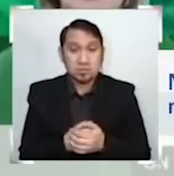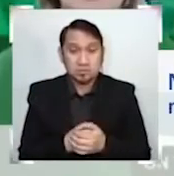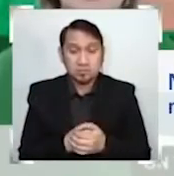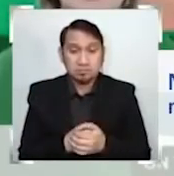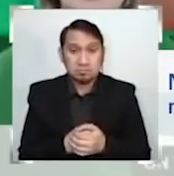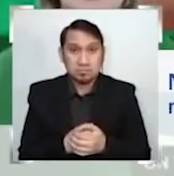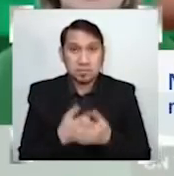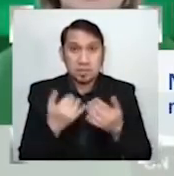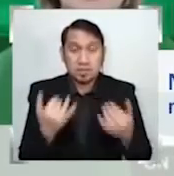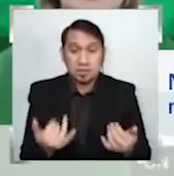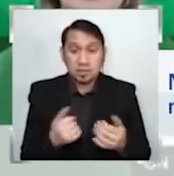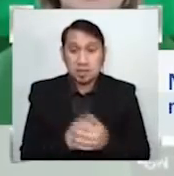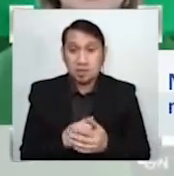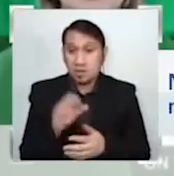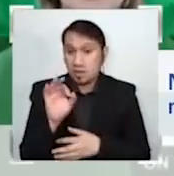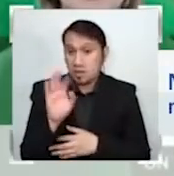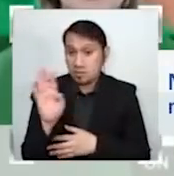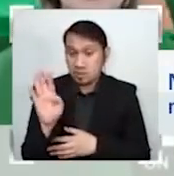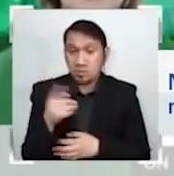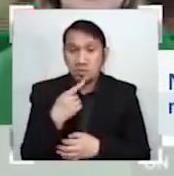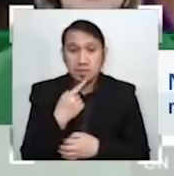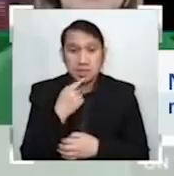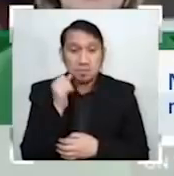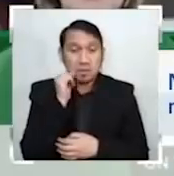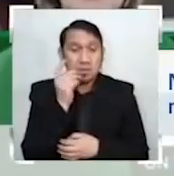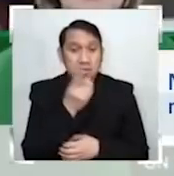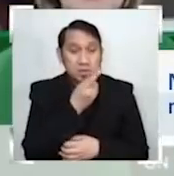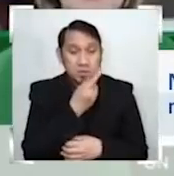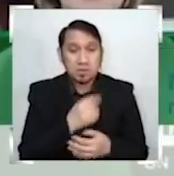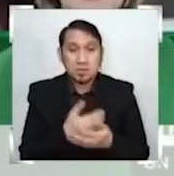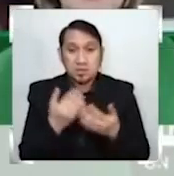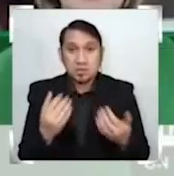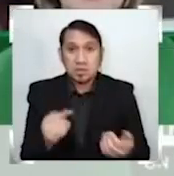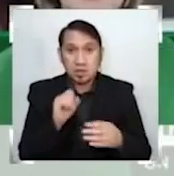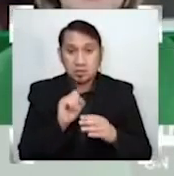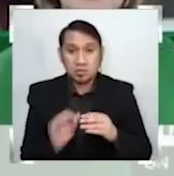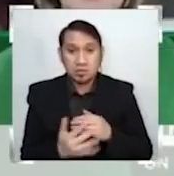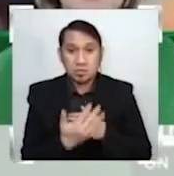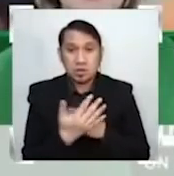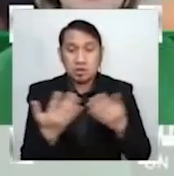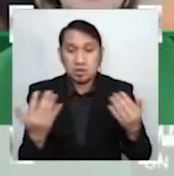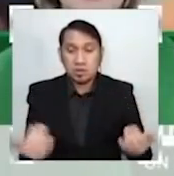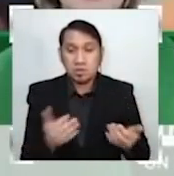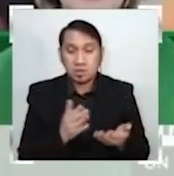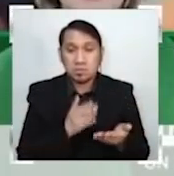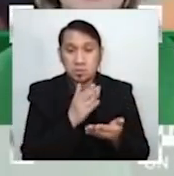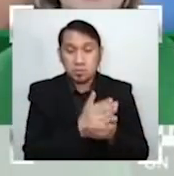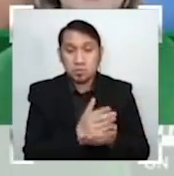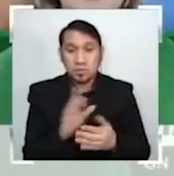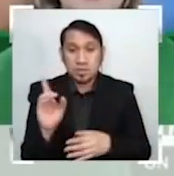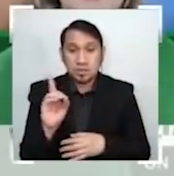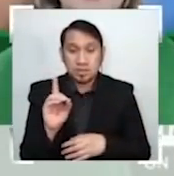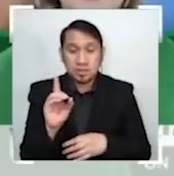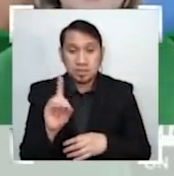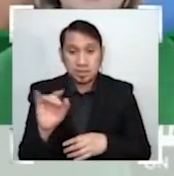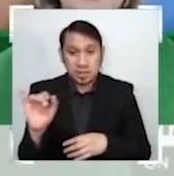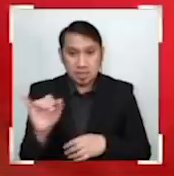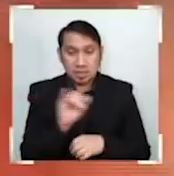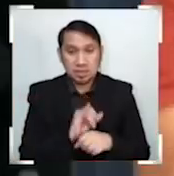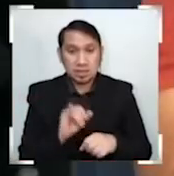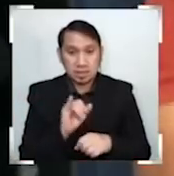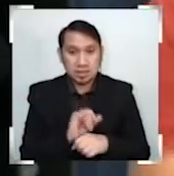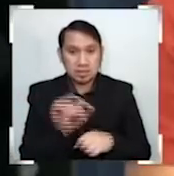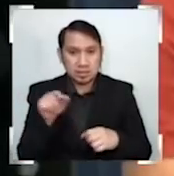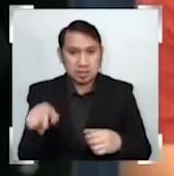show sa Facebook, sinabi ni Mayor Sara na nasa Siargao siya at papunta rin sa dinagat para maghatid ng tulong sa mga nasalanta ng Bagyong